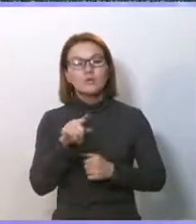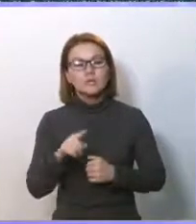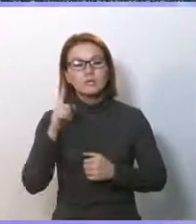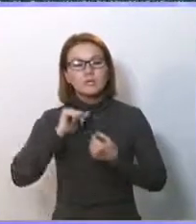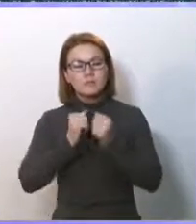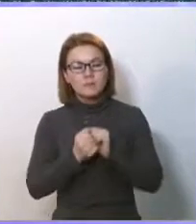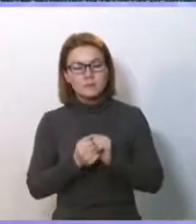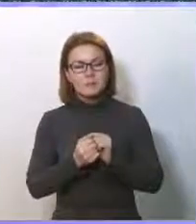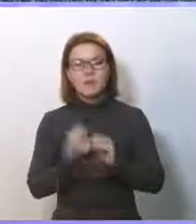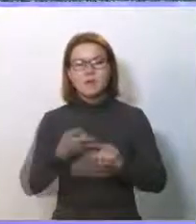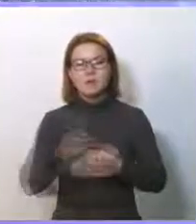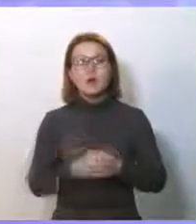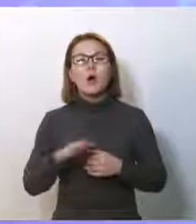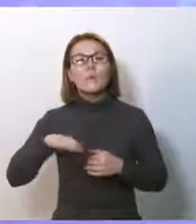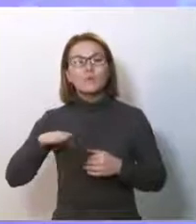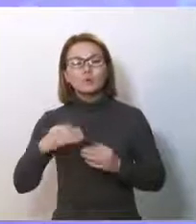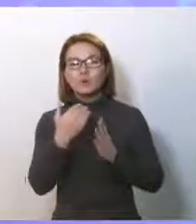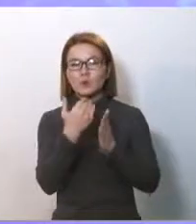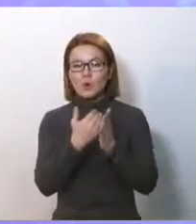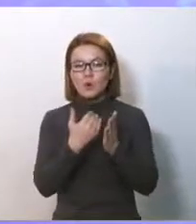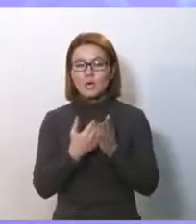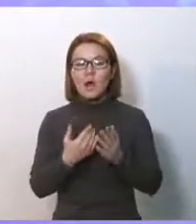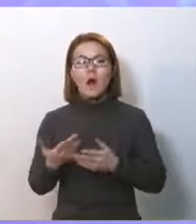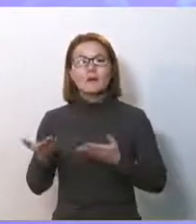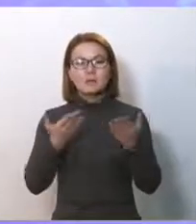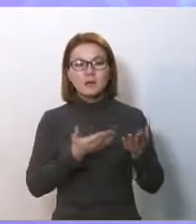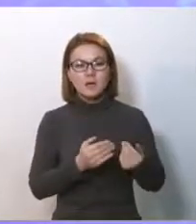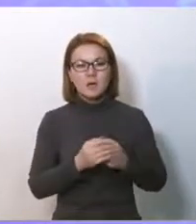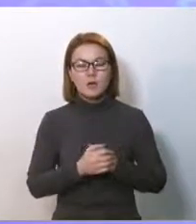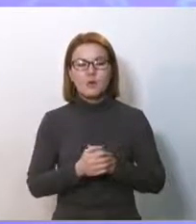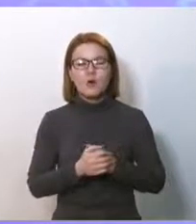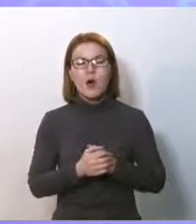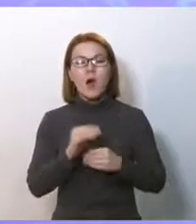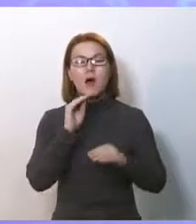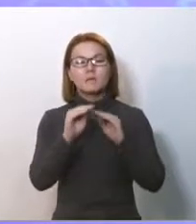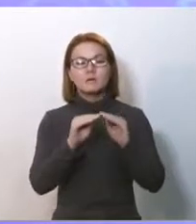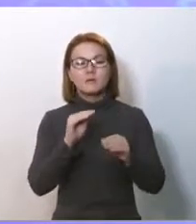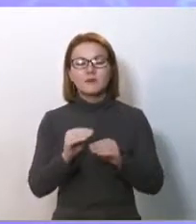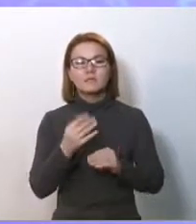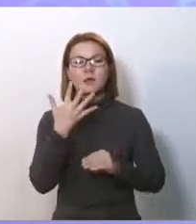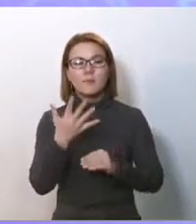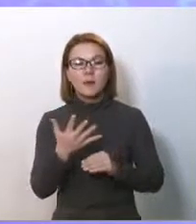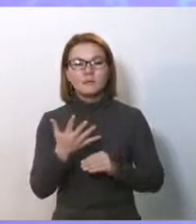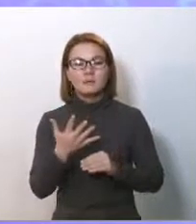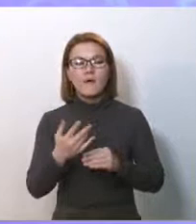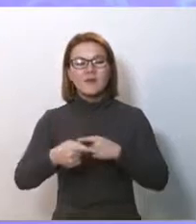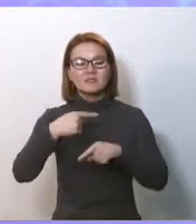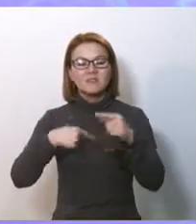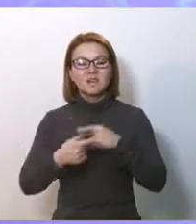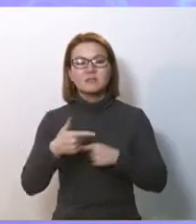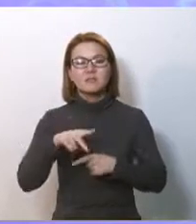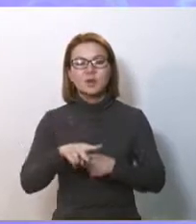закрепите эту тему. После урока предлагаю образовать 5